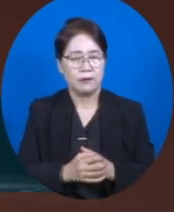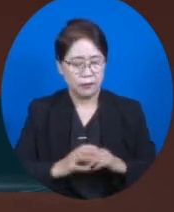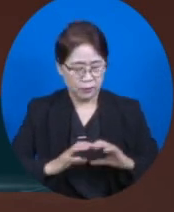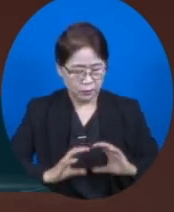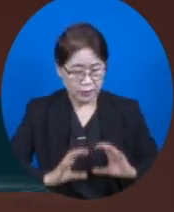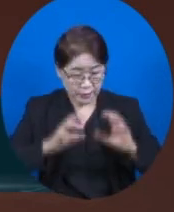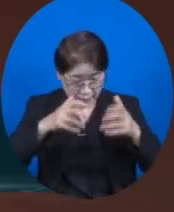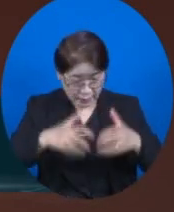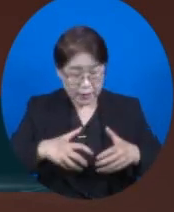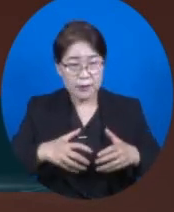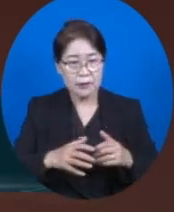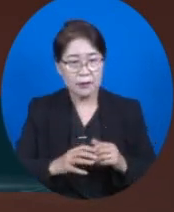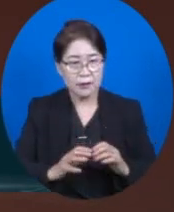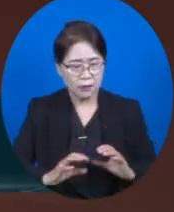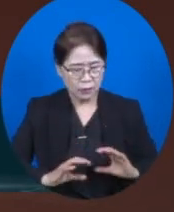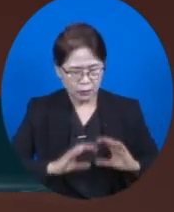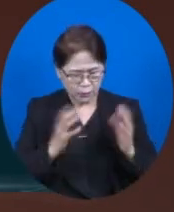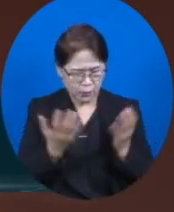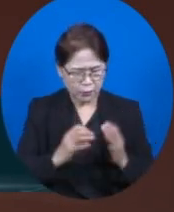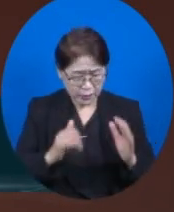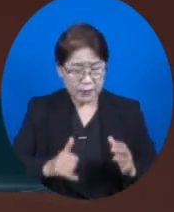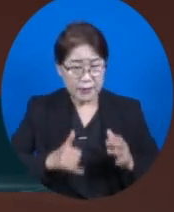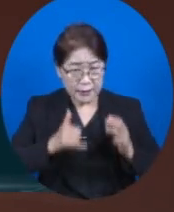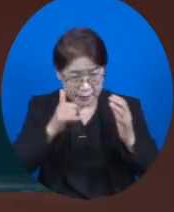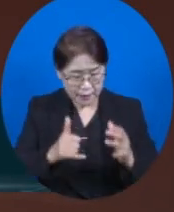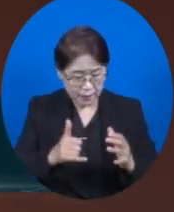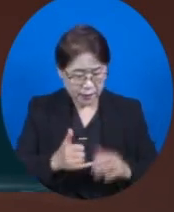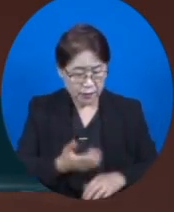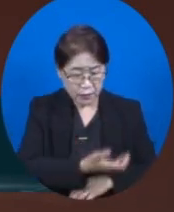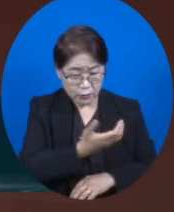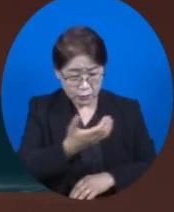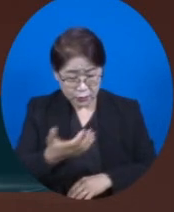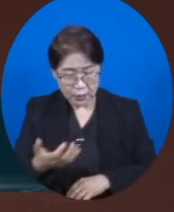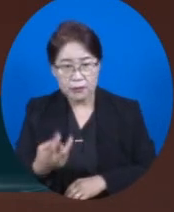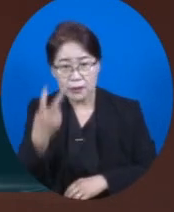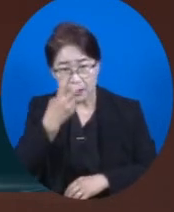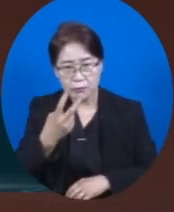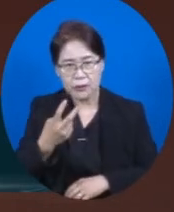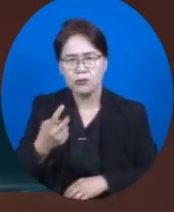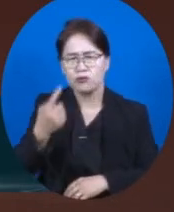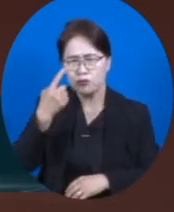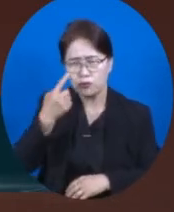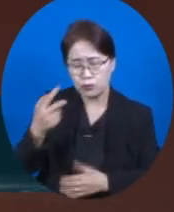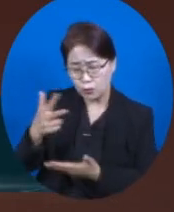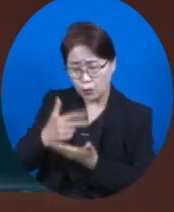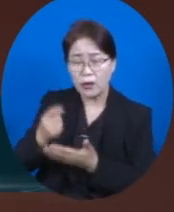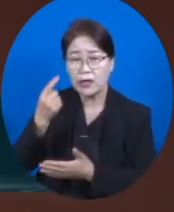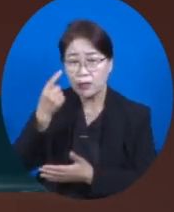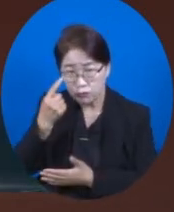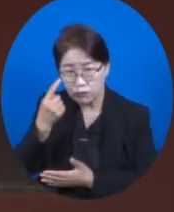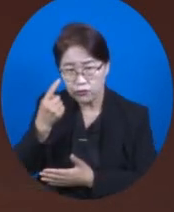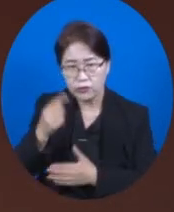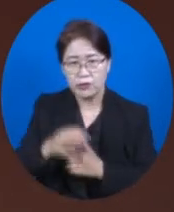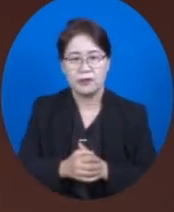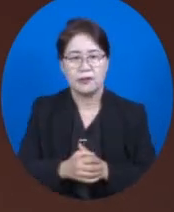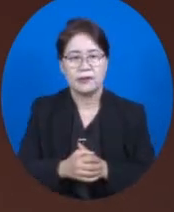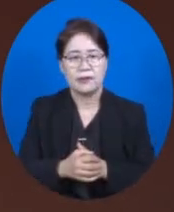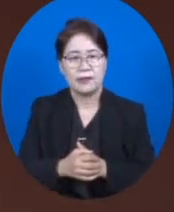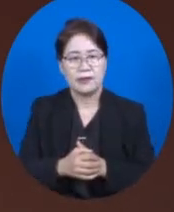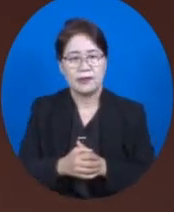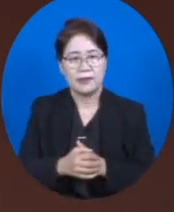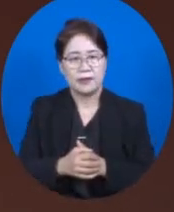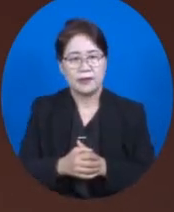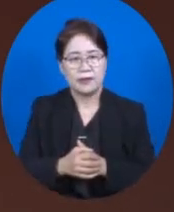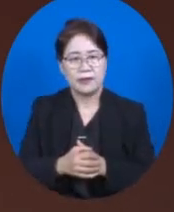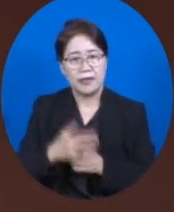두루 다니는이 여호와의 눈을이 일곱이라고 표현했을까요 정말 하나님도 우리와 인간처럼